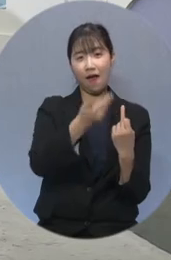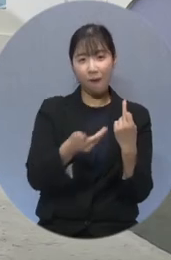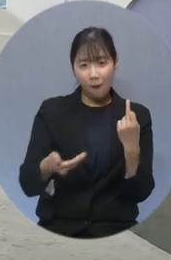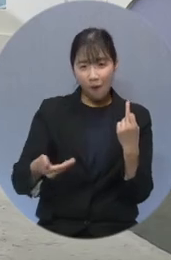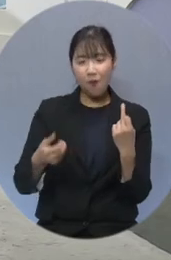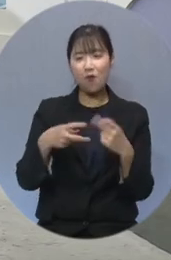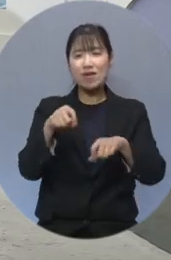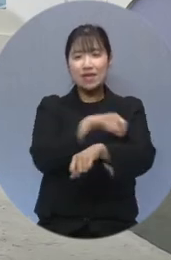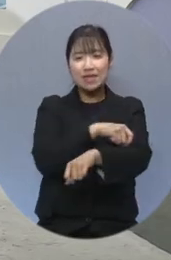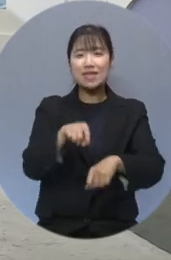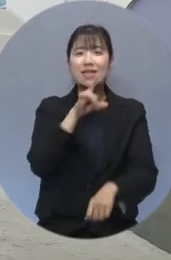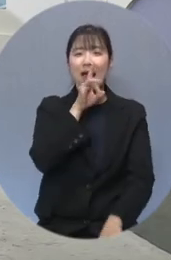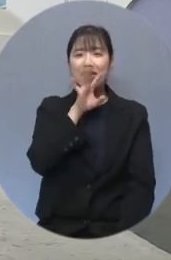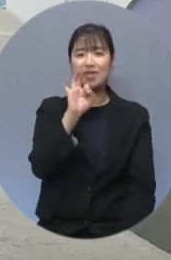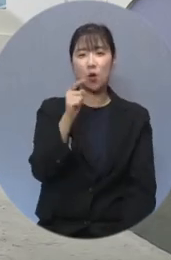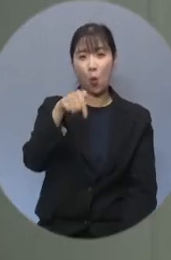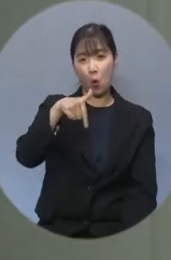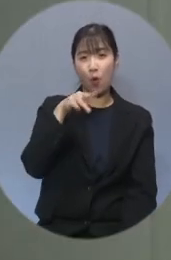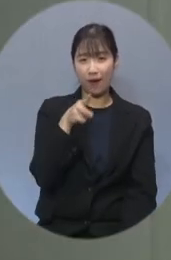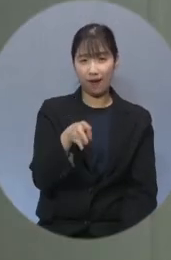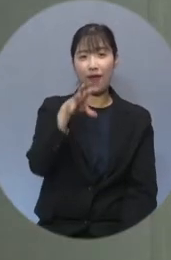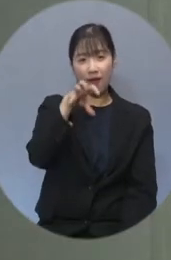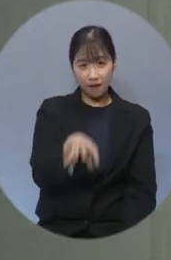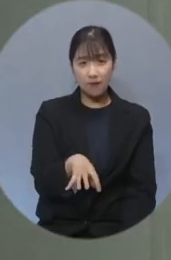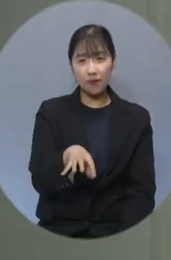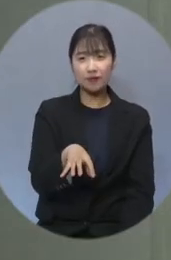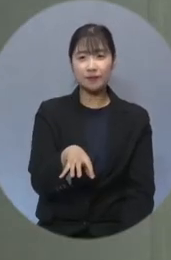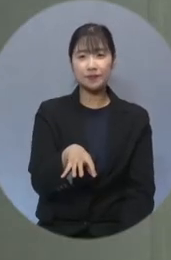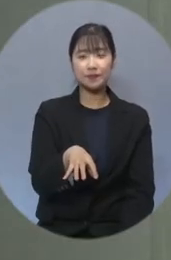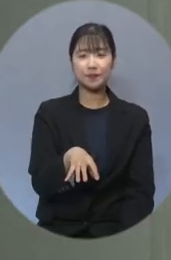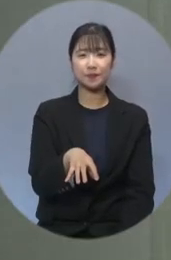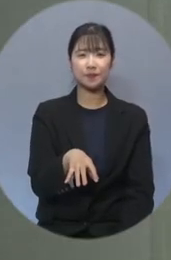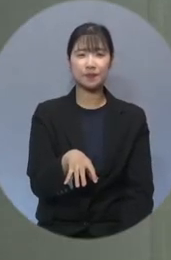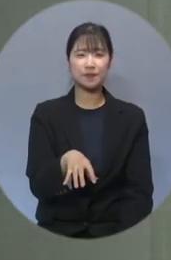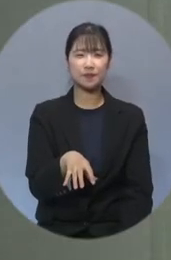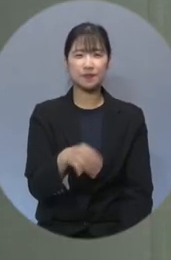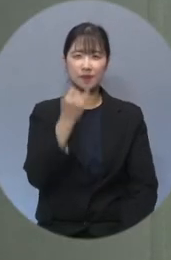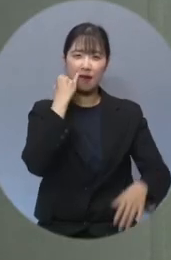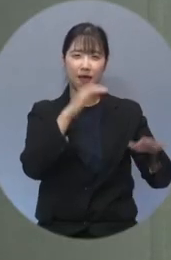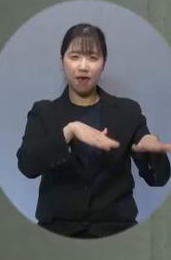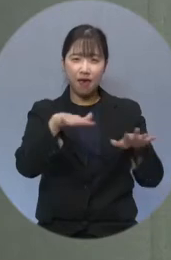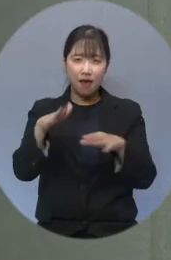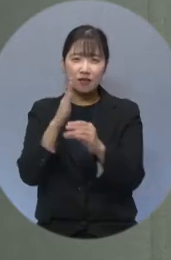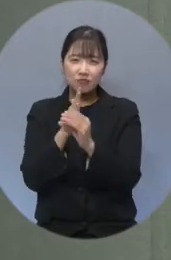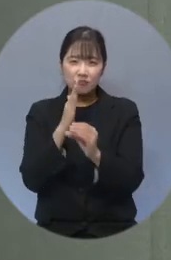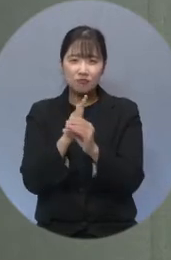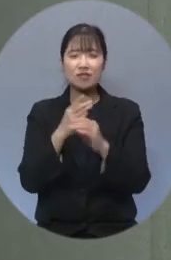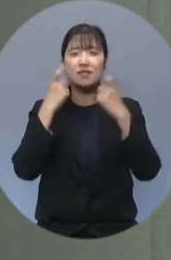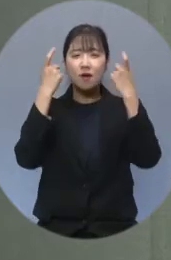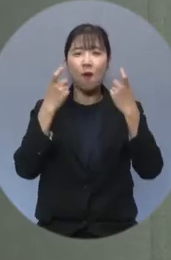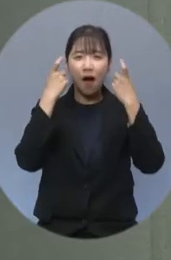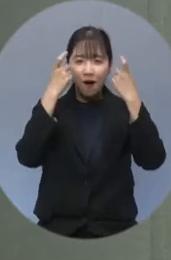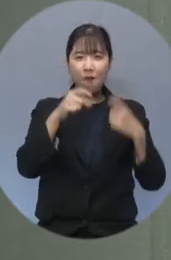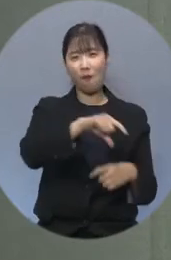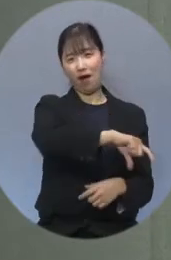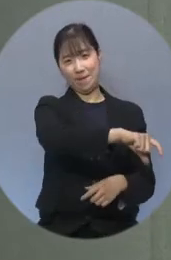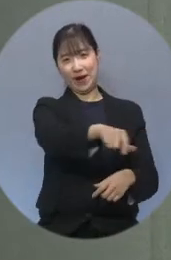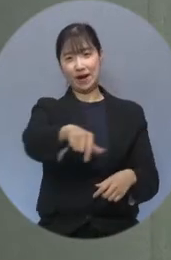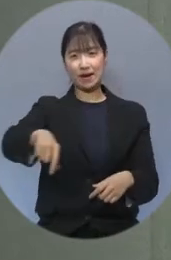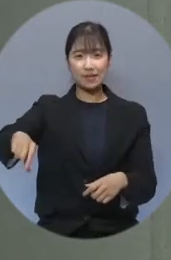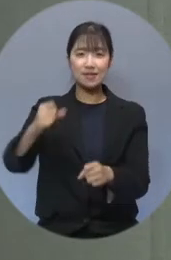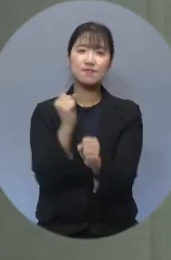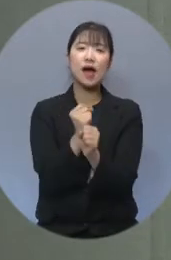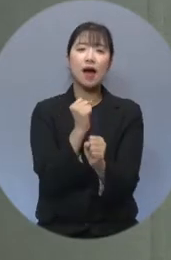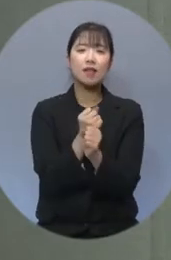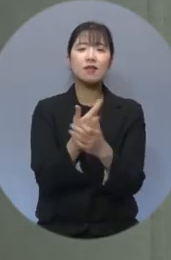특히 강릉 옥계에 네네. 에, 어떤 그 해안을 중심으로 한 관광 벨트를